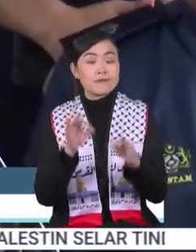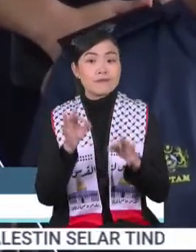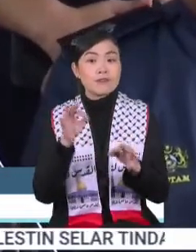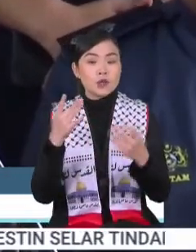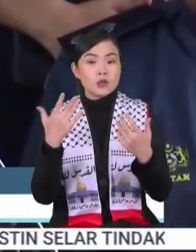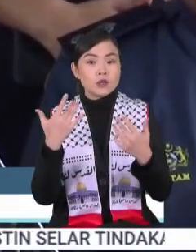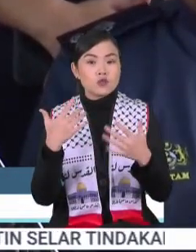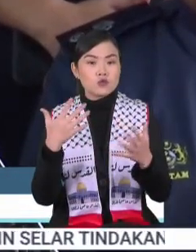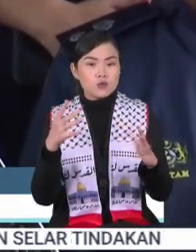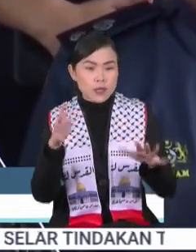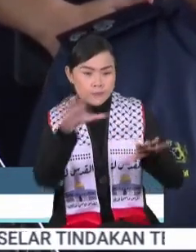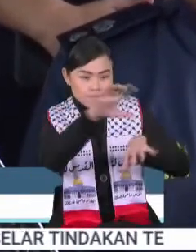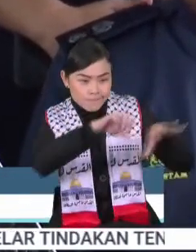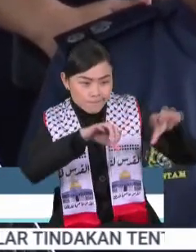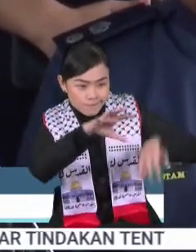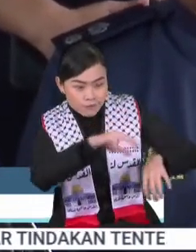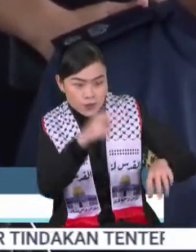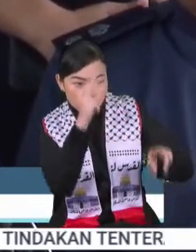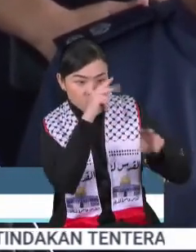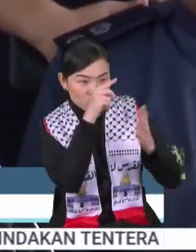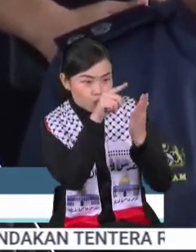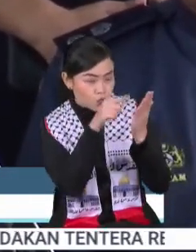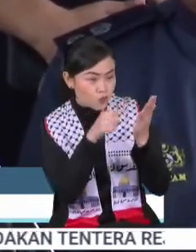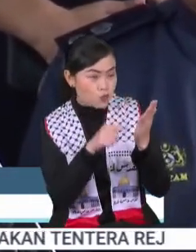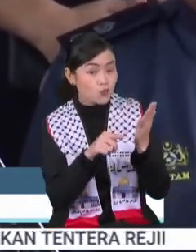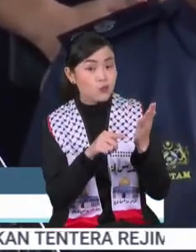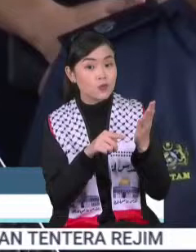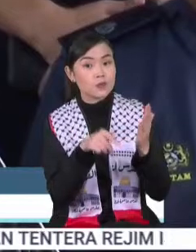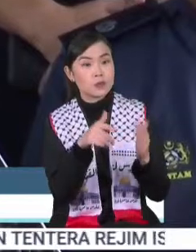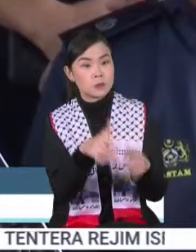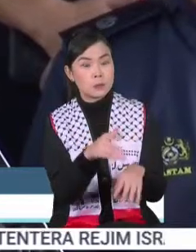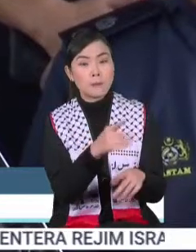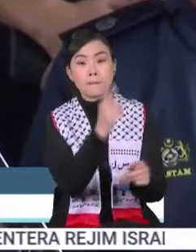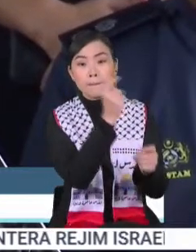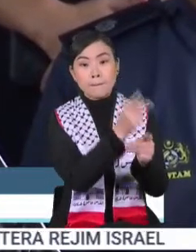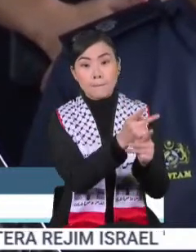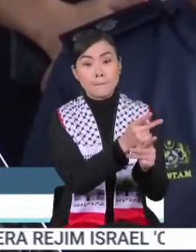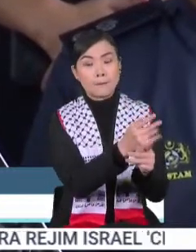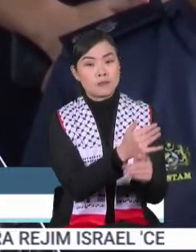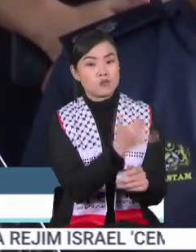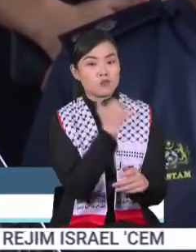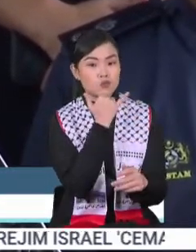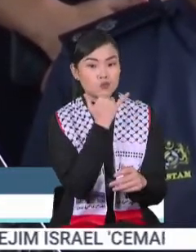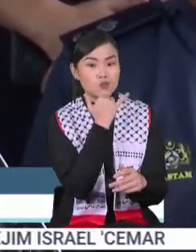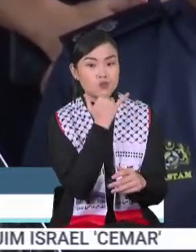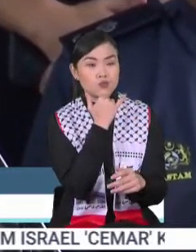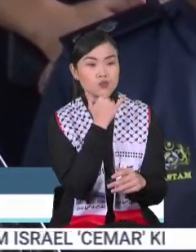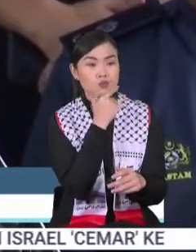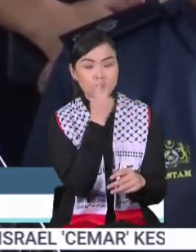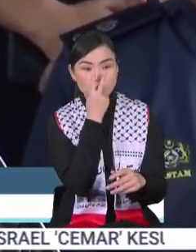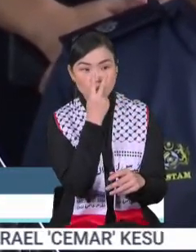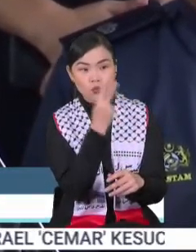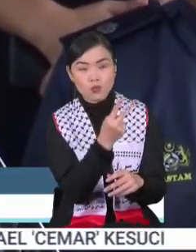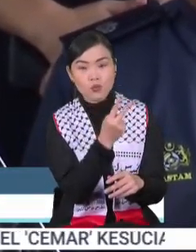Bil di beap Palan haram haram ni kita dapat